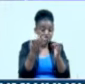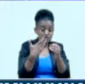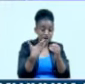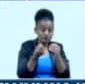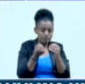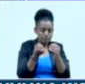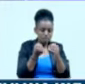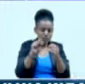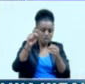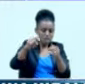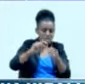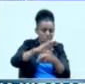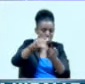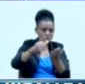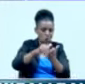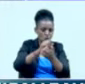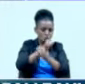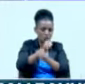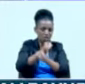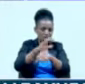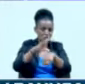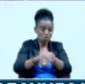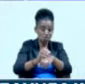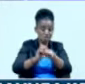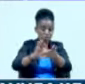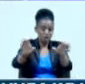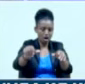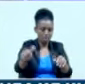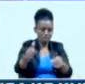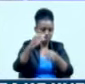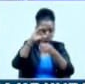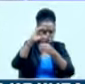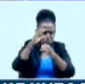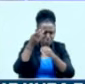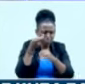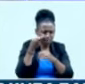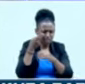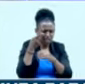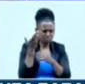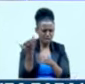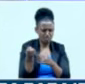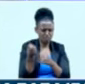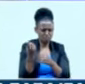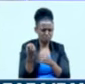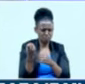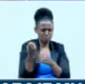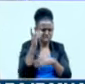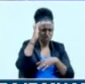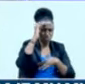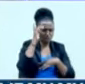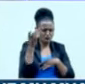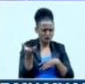haboneke ibikenewe byose kugira ngo twirinde kwandura no kwanduza dupime uwo dukekaho kurwara iriya